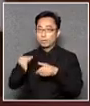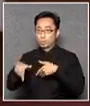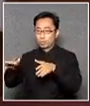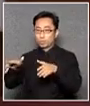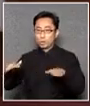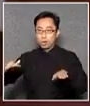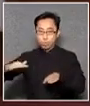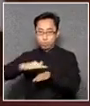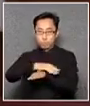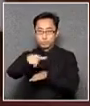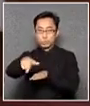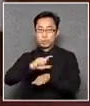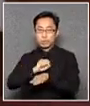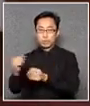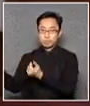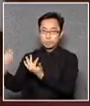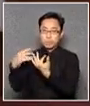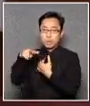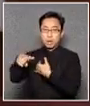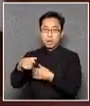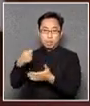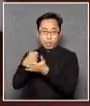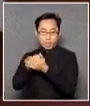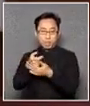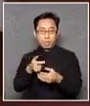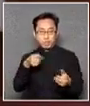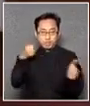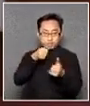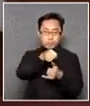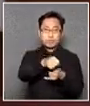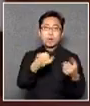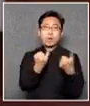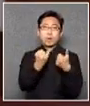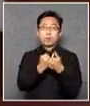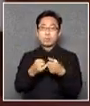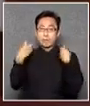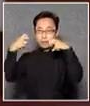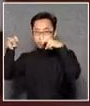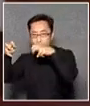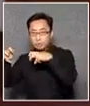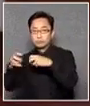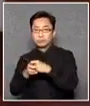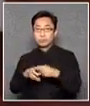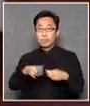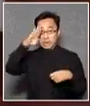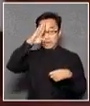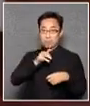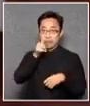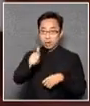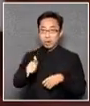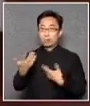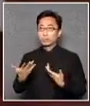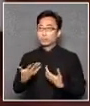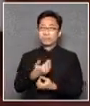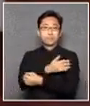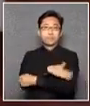出現大群流民襲擊集會的市民和學生，殺聲震天，到場的警員竟然坐視不理，甚